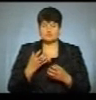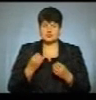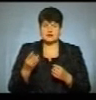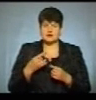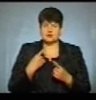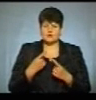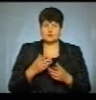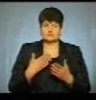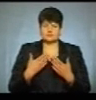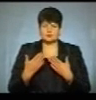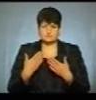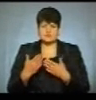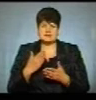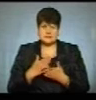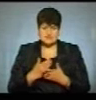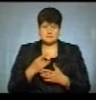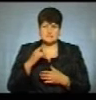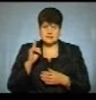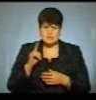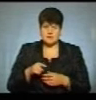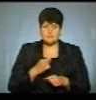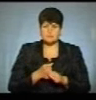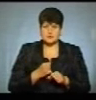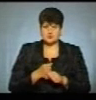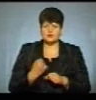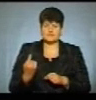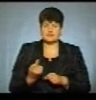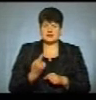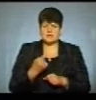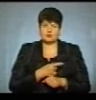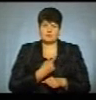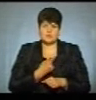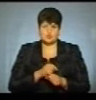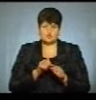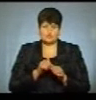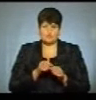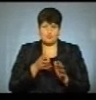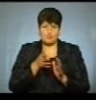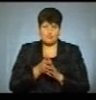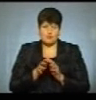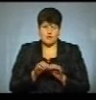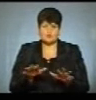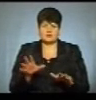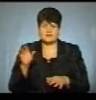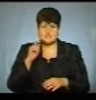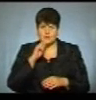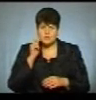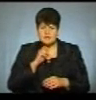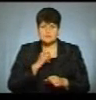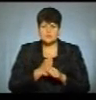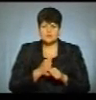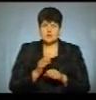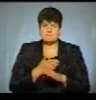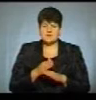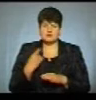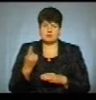комунікація є, ми всі знаємо і працюємо в єдиному медичному просторі, всеукраїнському, і, звичайно, працюємо в міжобласному